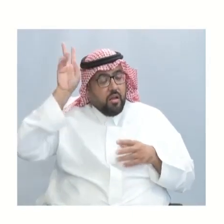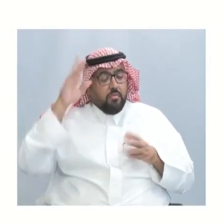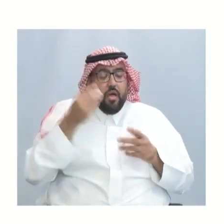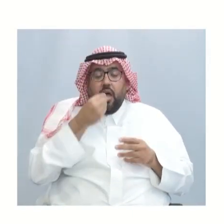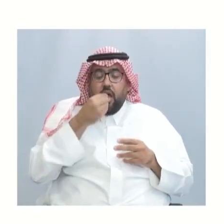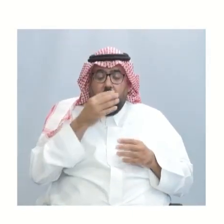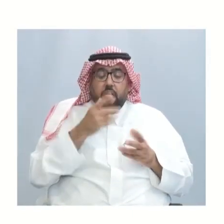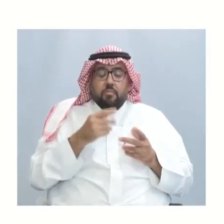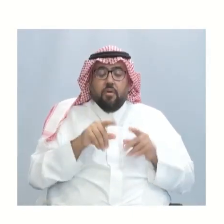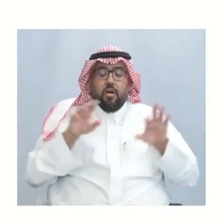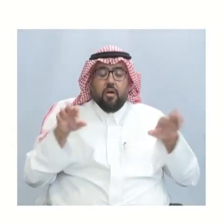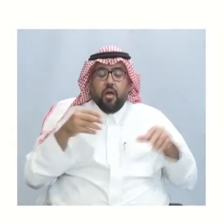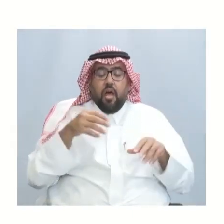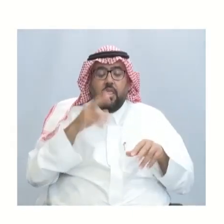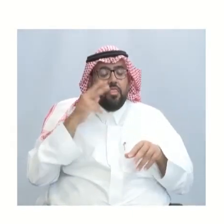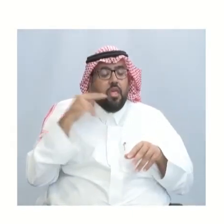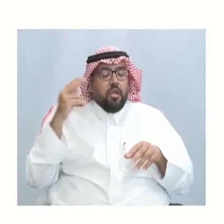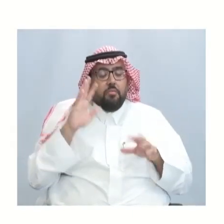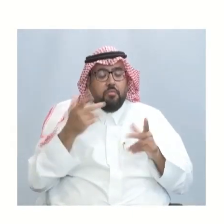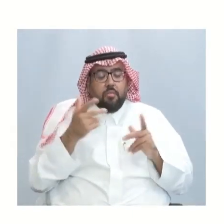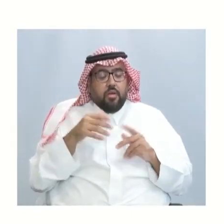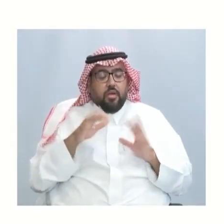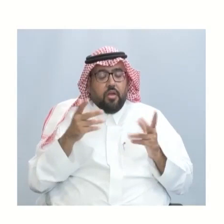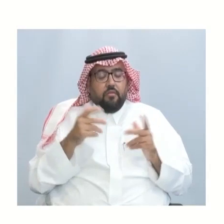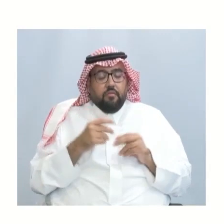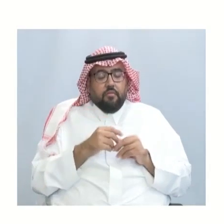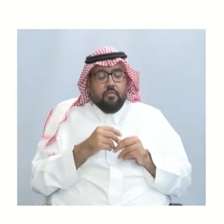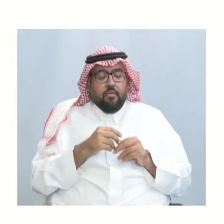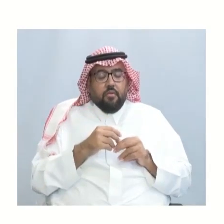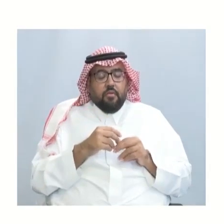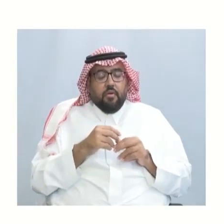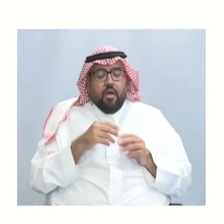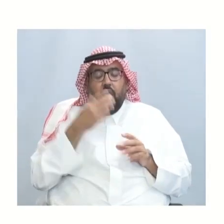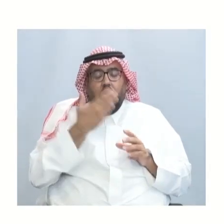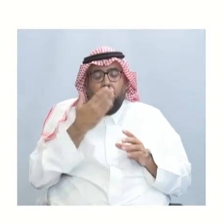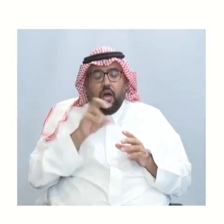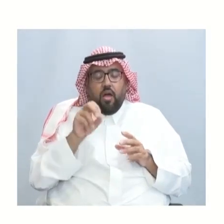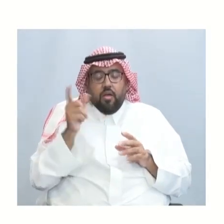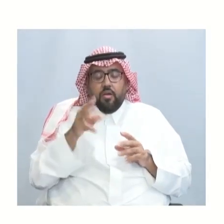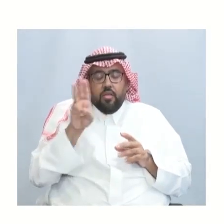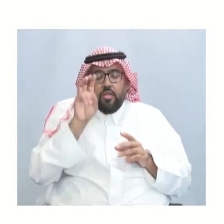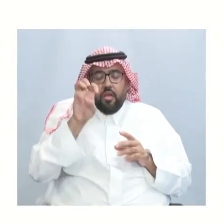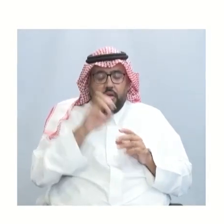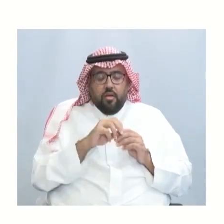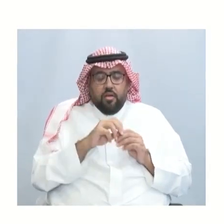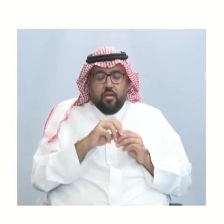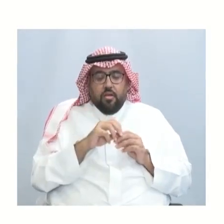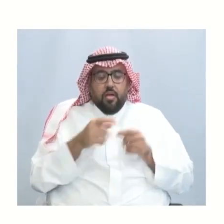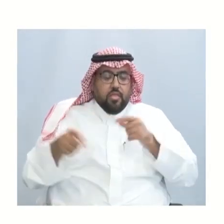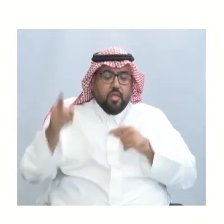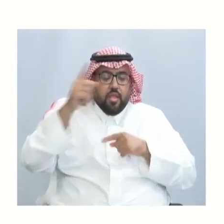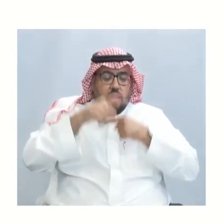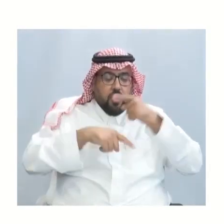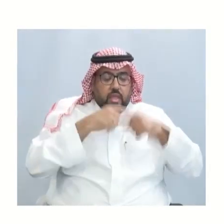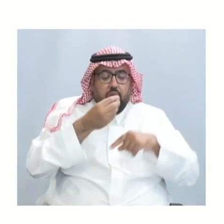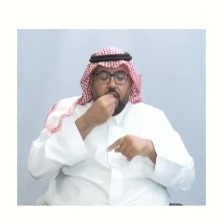تتغذى على اكلات الاعشاب كالثعالب والاسود ايضا لدينا الثديات القارته وهي تغذيتها مزدوجه على